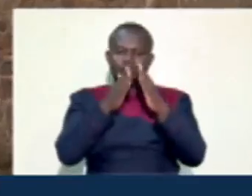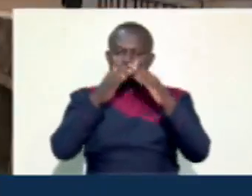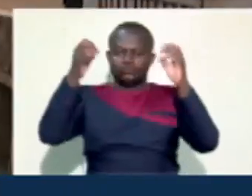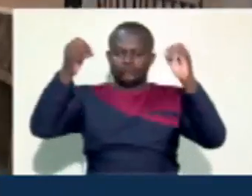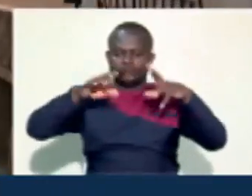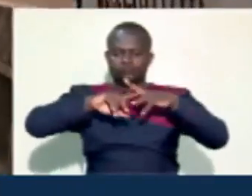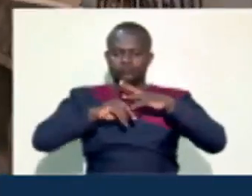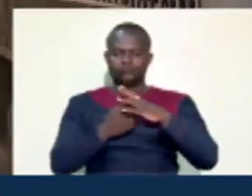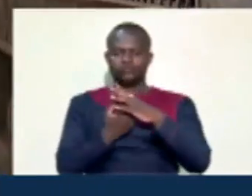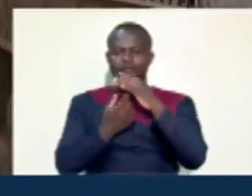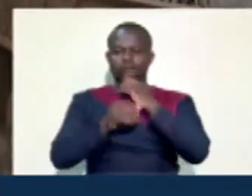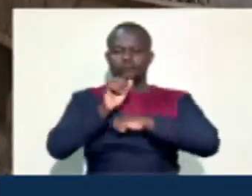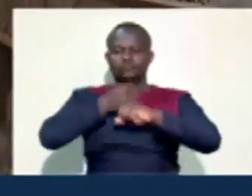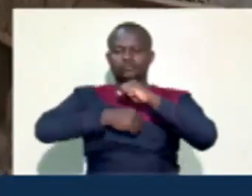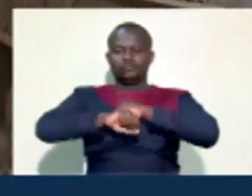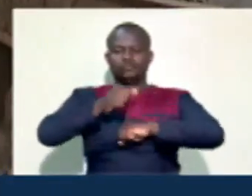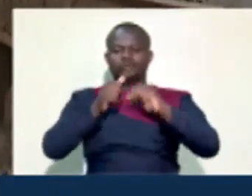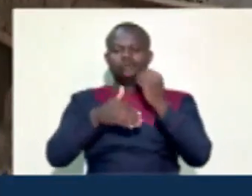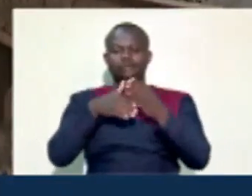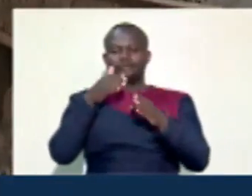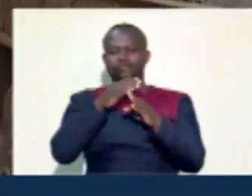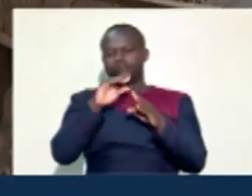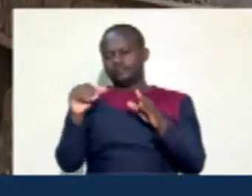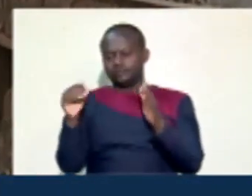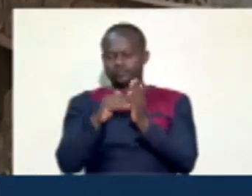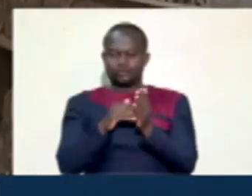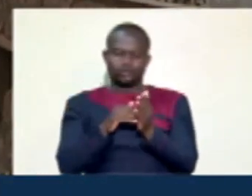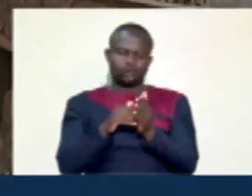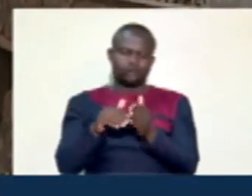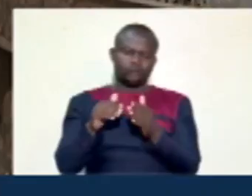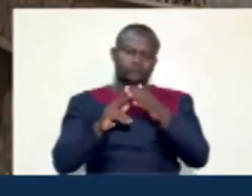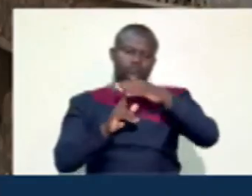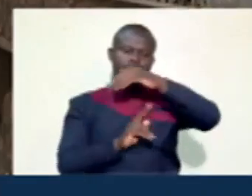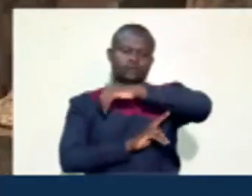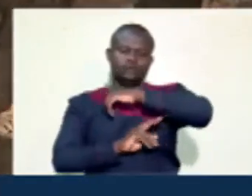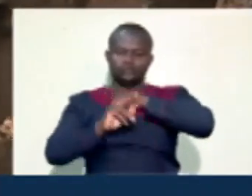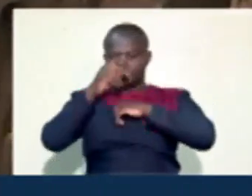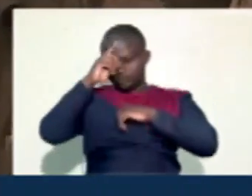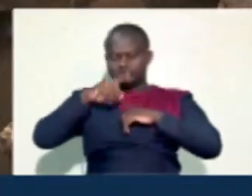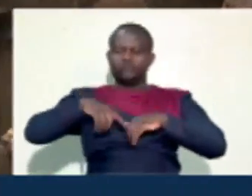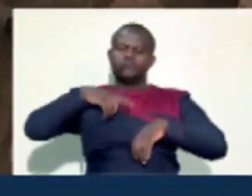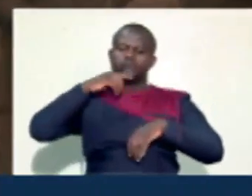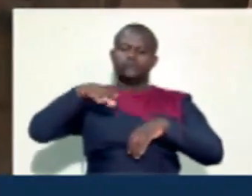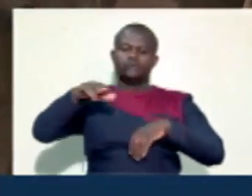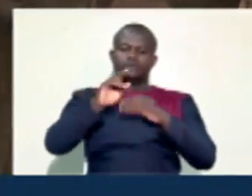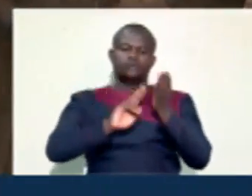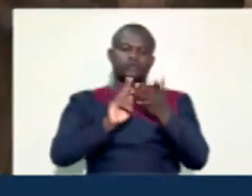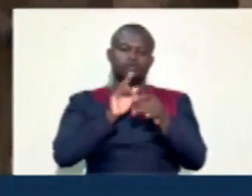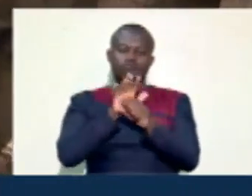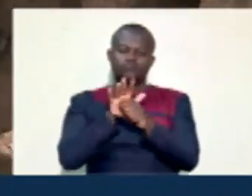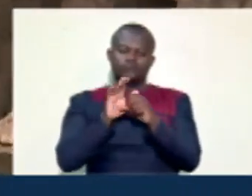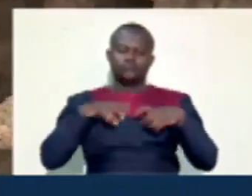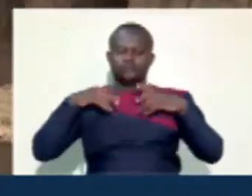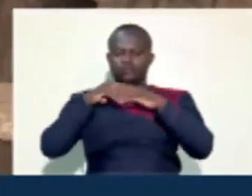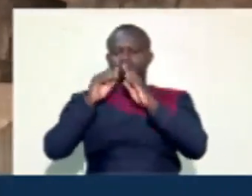Kigali uzatangira ibikorwa byo kubaka bundi bushya ikiraro cya Nyabugogo gikunze gukoreshwa n'abantu benshi, baba batuye i